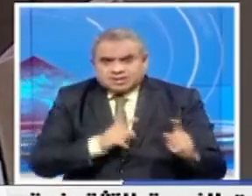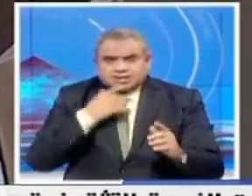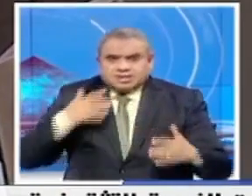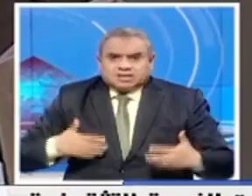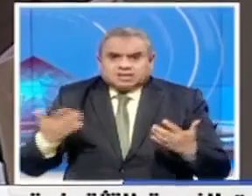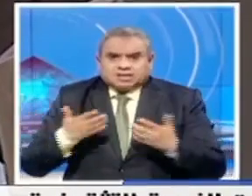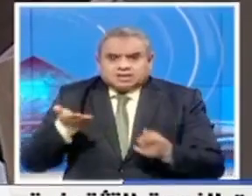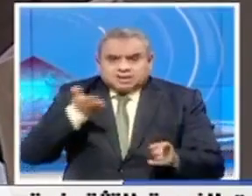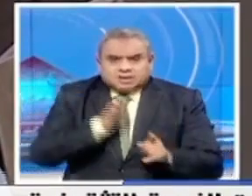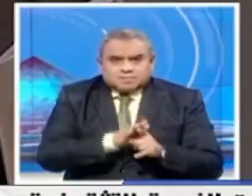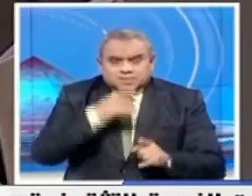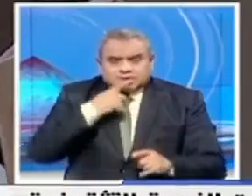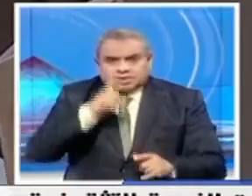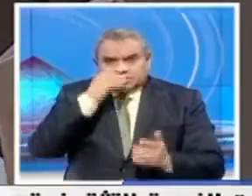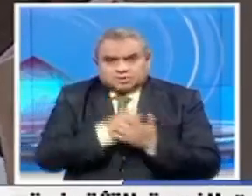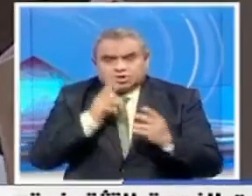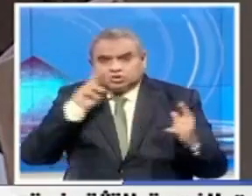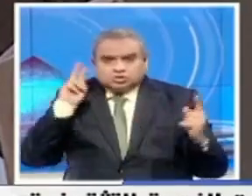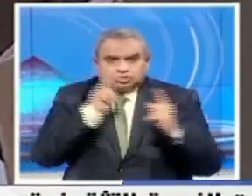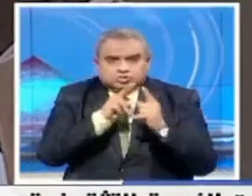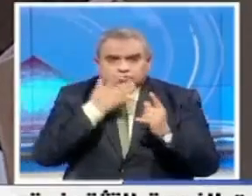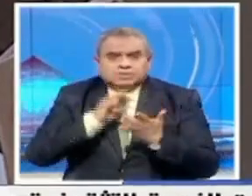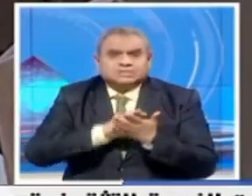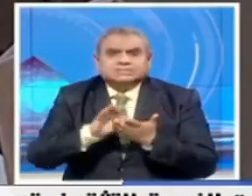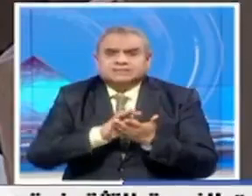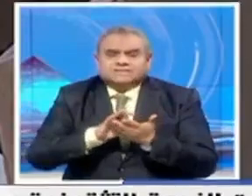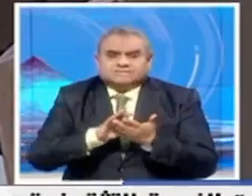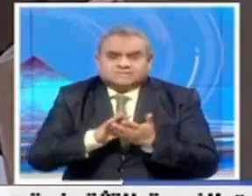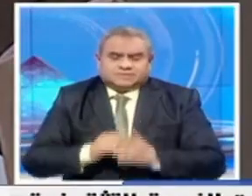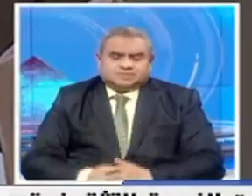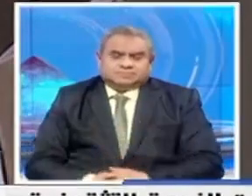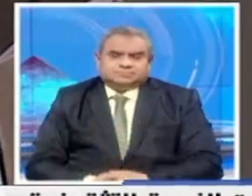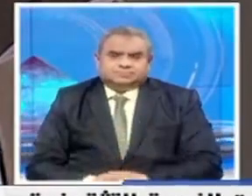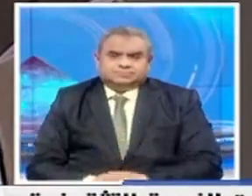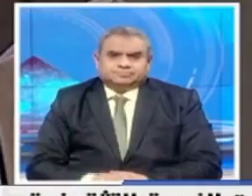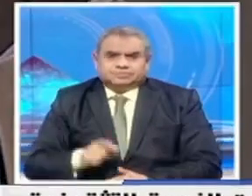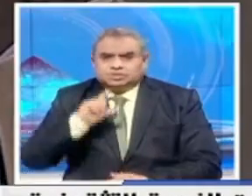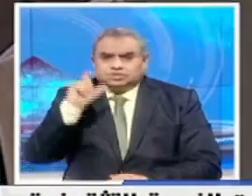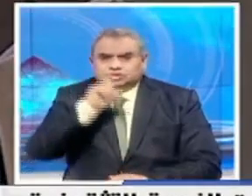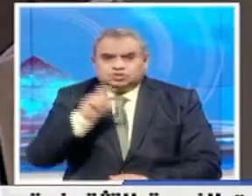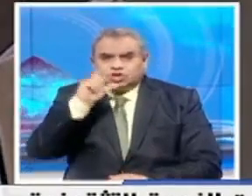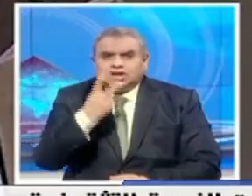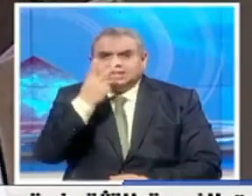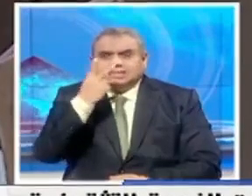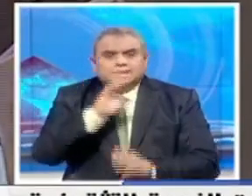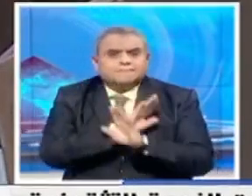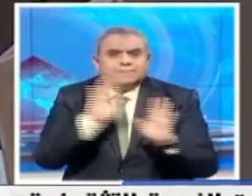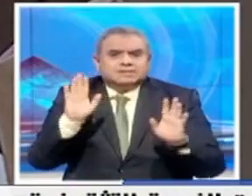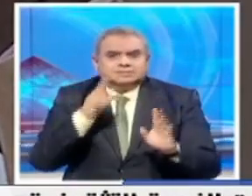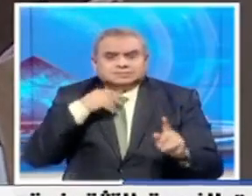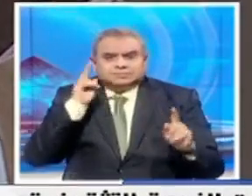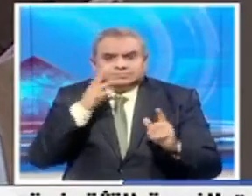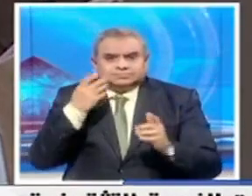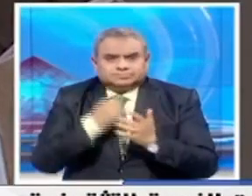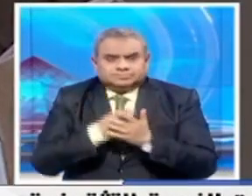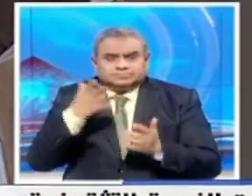لحد الاستشهاد، والله ما شفته، أنا ما شفتوش يعني حوالي شهرين بالظبط، ما شفتوش ولا